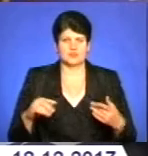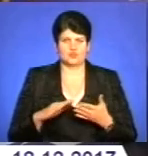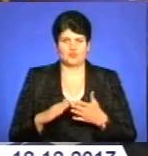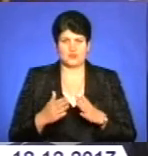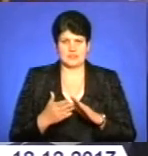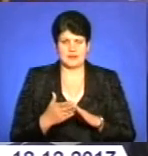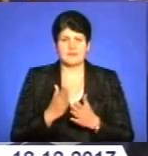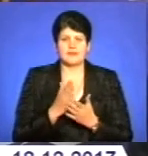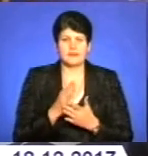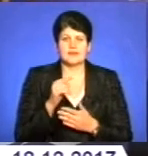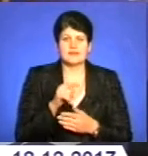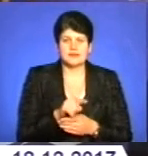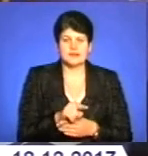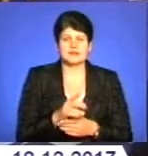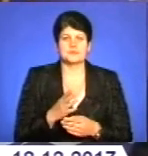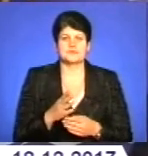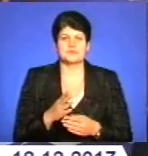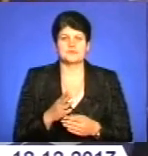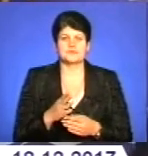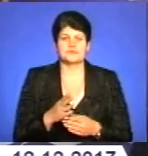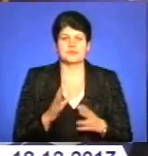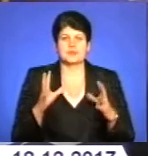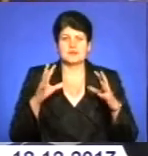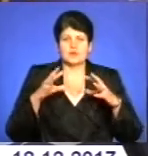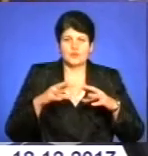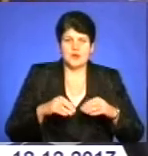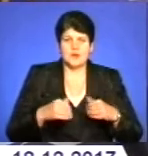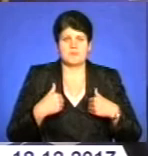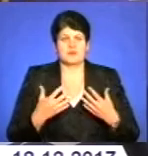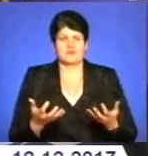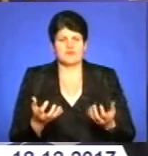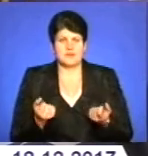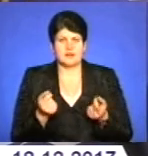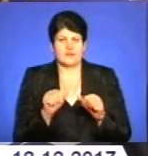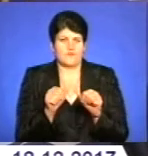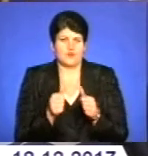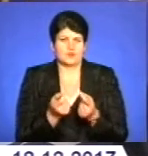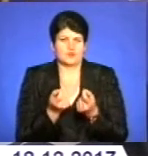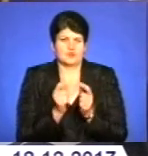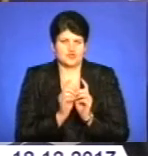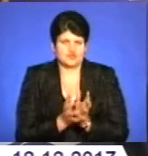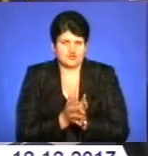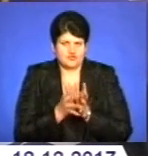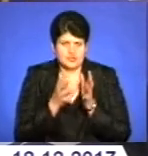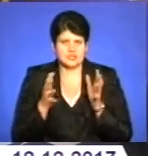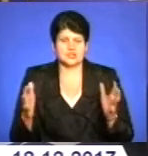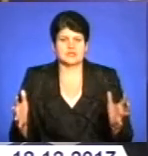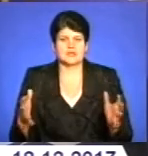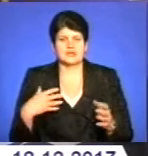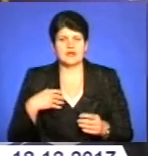Тобто є такі, які, на жаль, затухають, і саме тому ми взяли формат чуть-чуть ширший, і я вважаю,